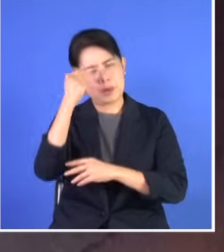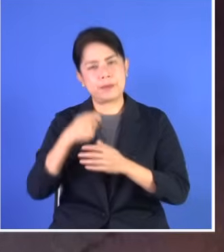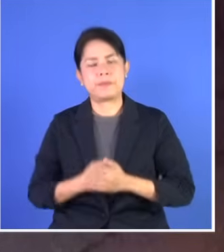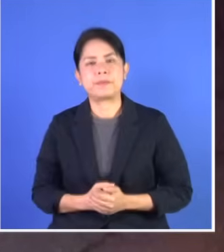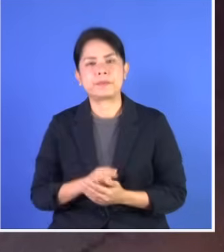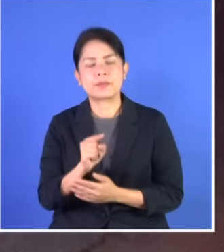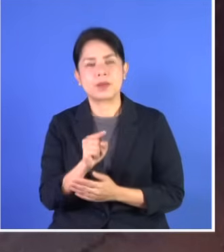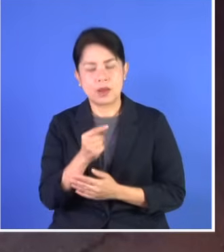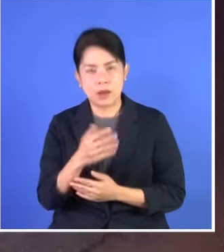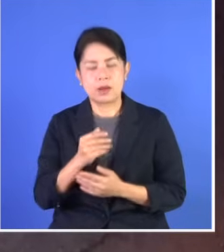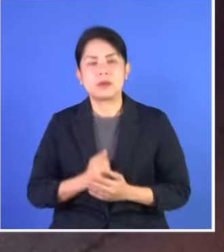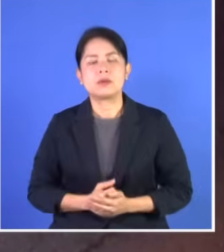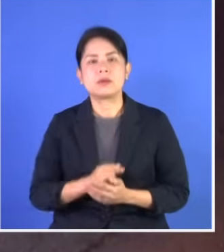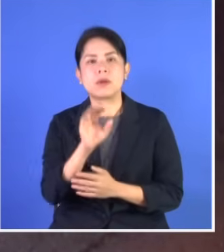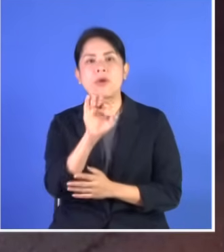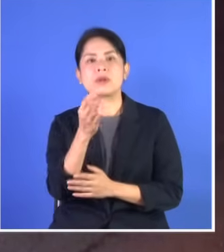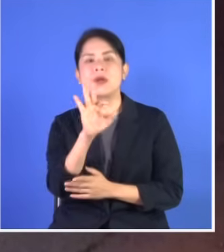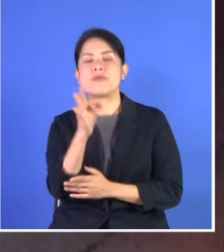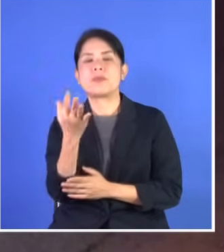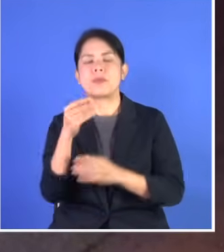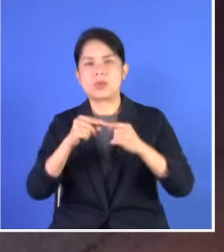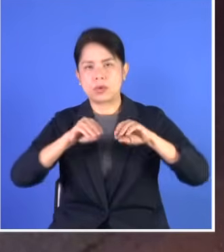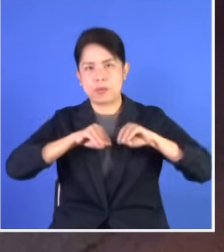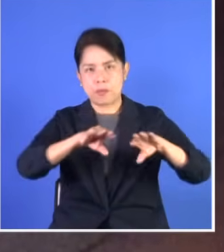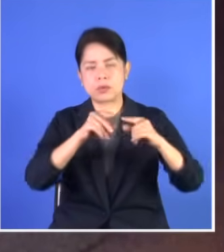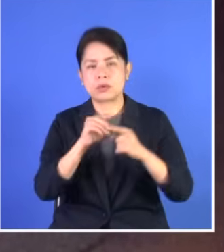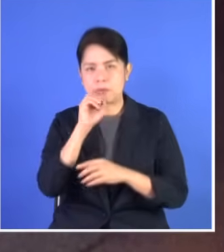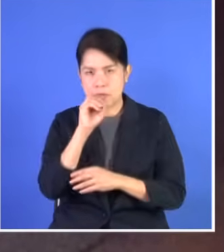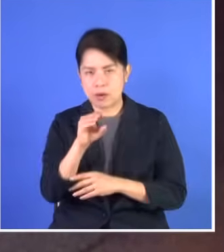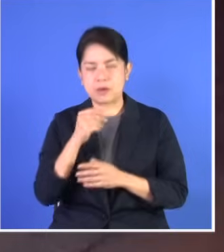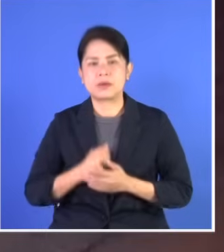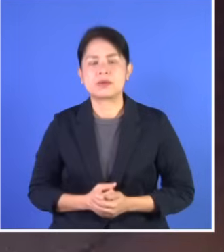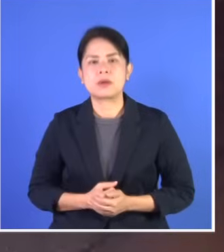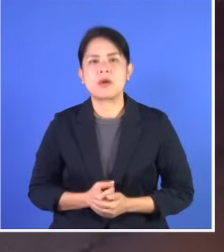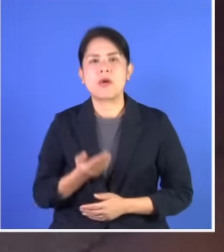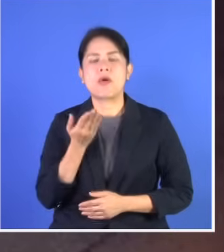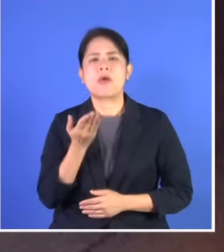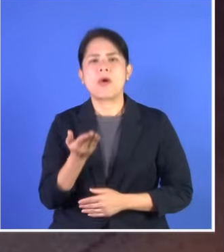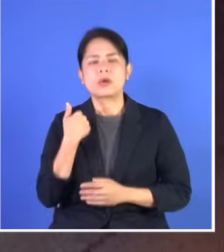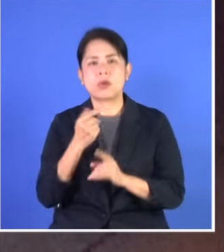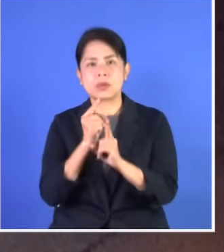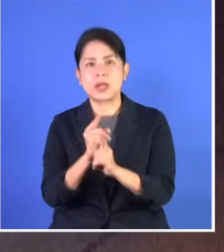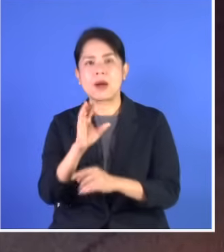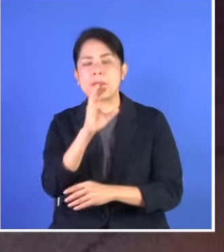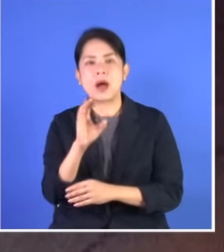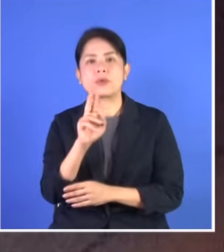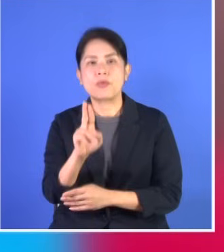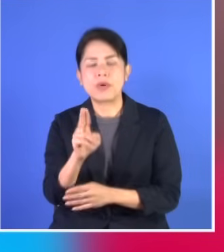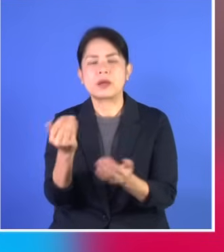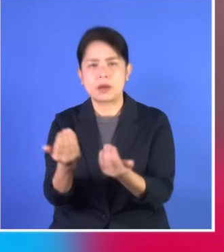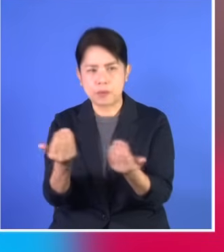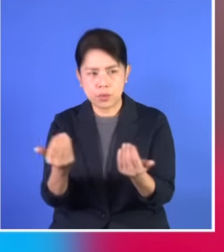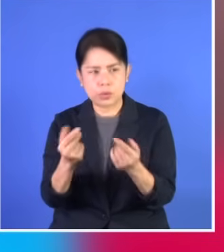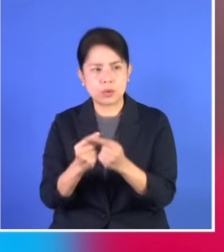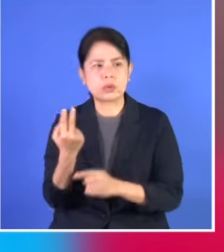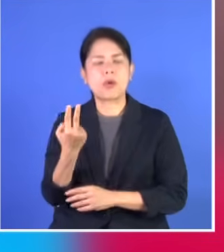ได้มีผู้ใช้ Facebook เนี่ยได้นำภาพดังกล่าวมาโพสต์ระบุว่าขออนุญาตตามหาแฟนกับลูกทั้งคู่นี่หายไ